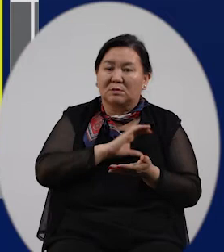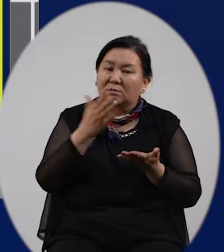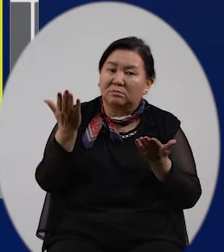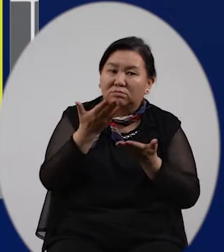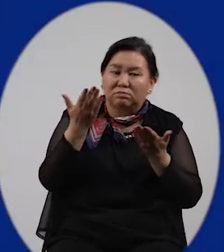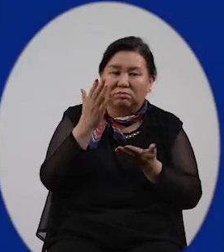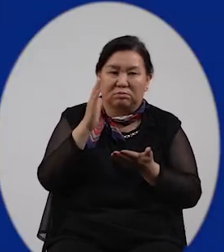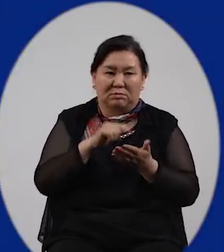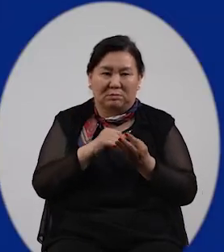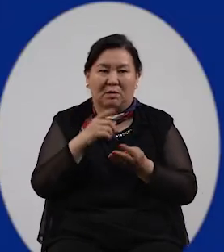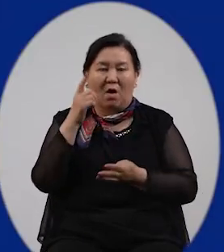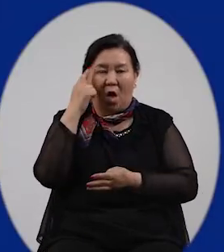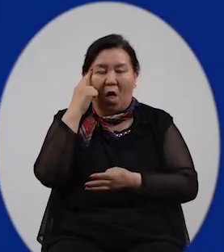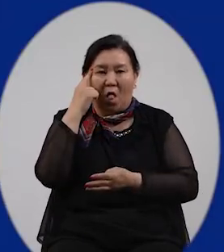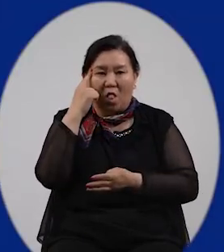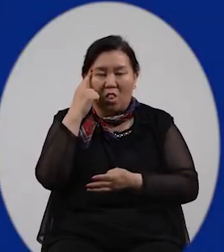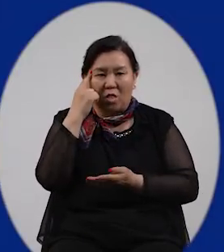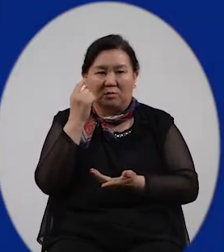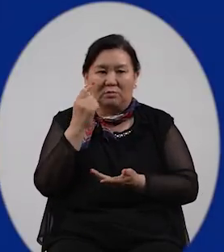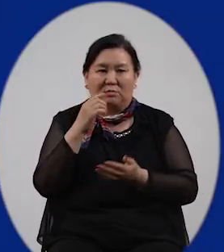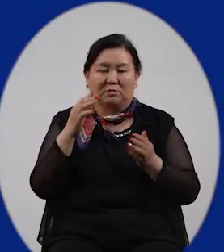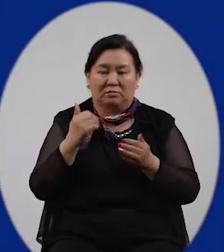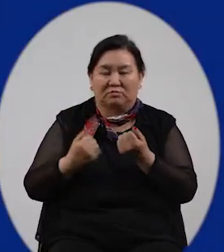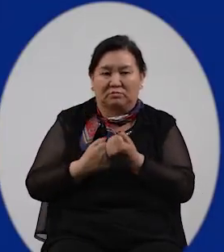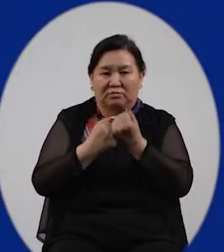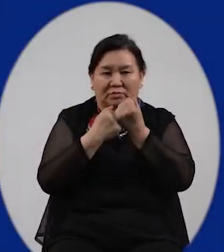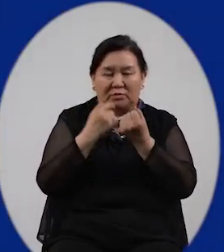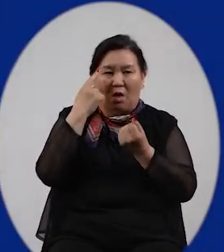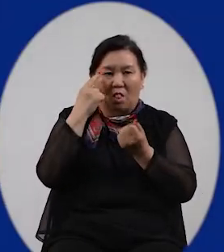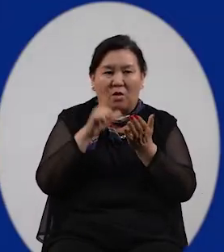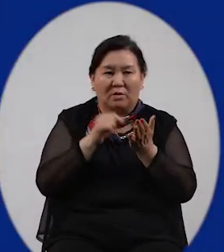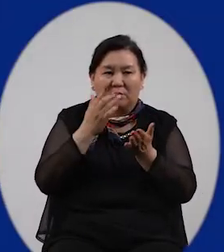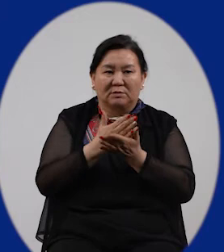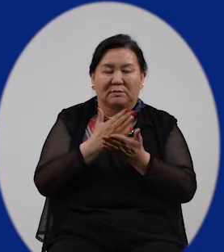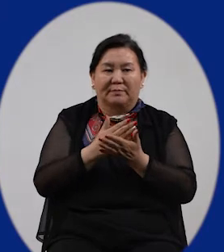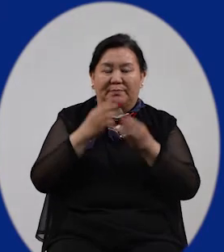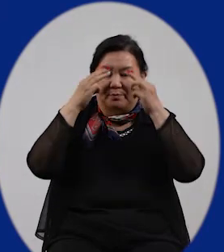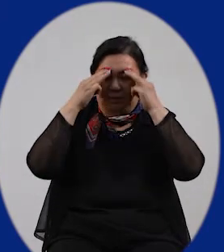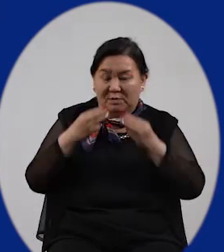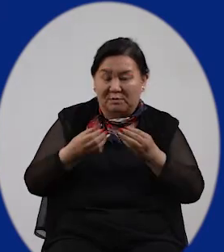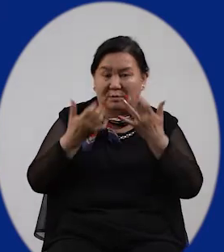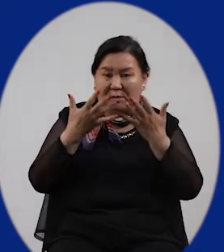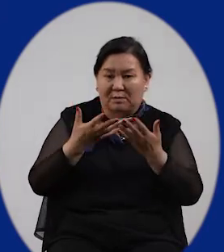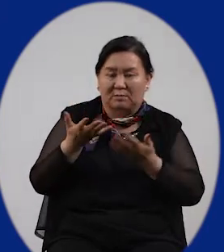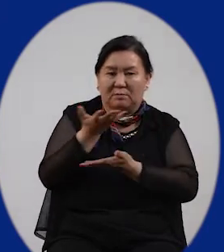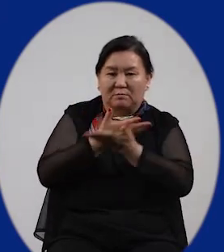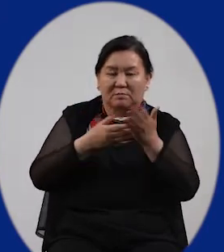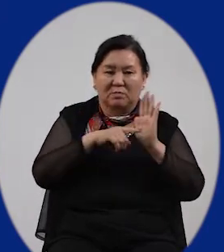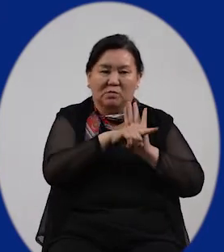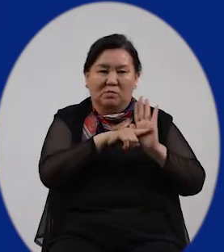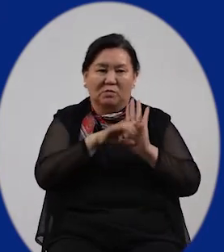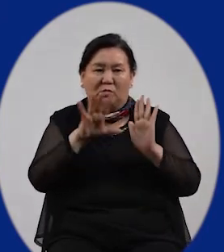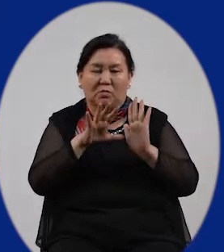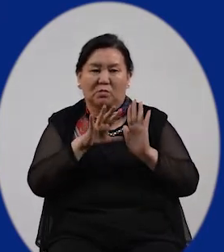үл анзаарах. Ойлголт. Түншээ ойлгохыг чухалд бодоорой. Шийдвэр гаргахад сөрөг нөлөөтэй байгаа